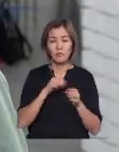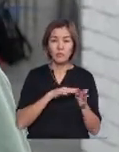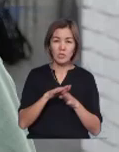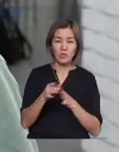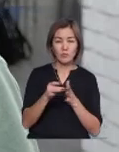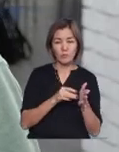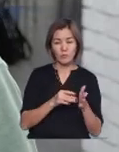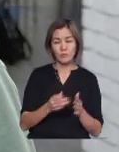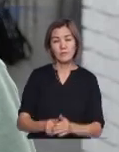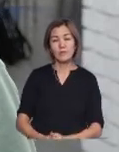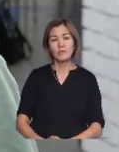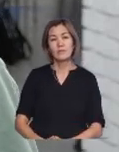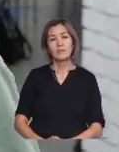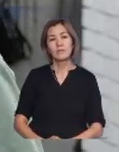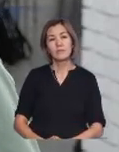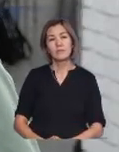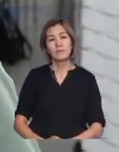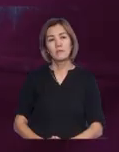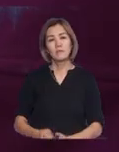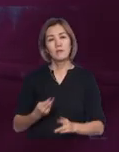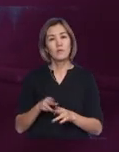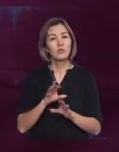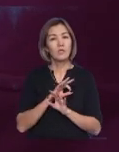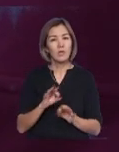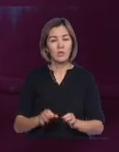нормально смотрят нас.